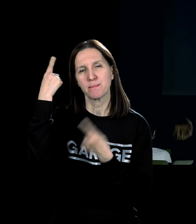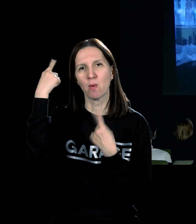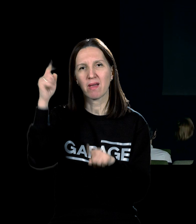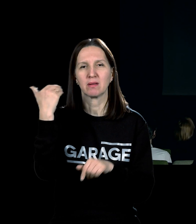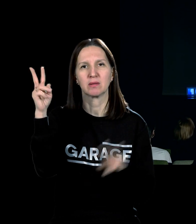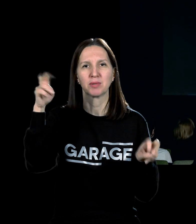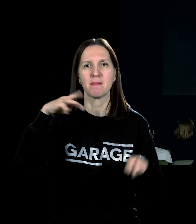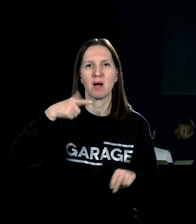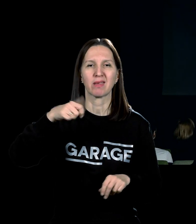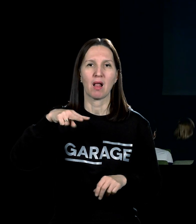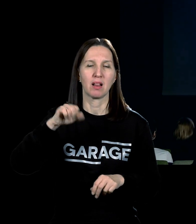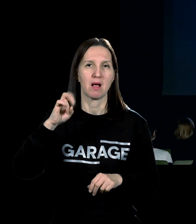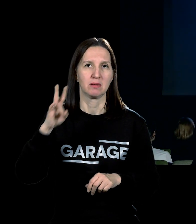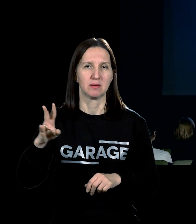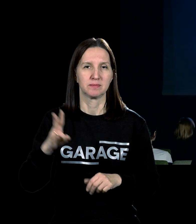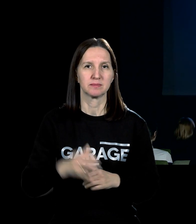нас «Листалка».